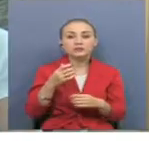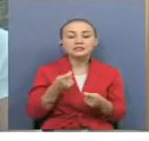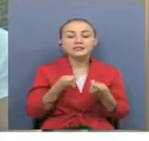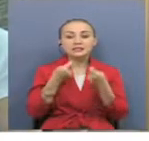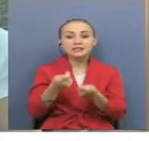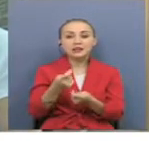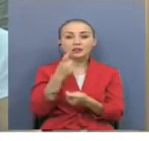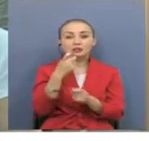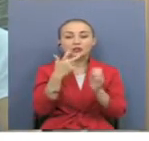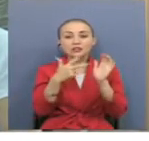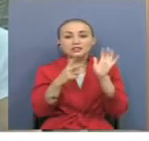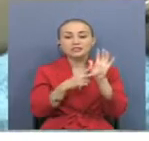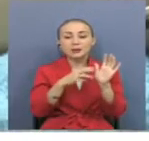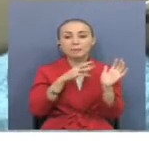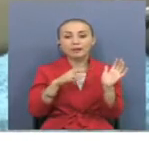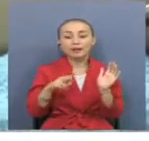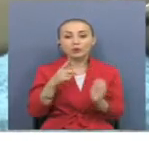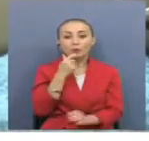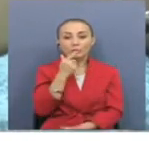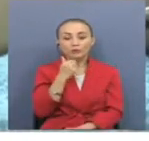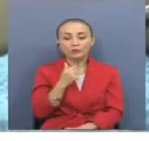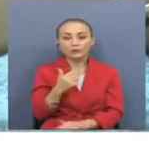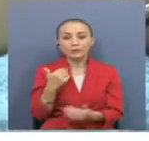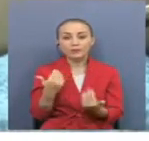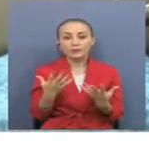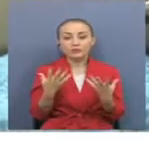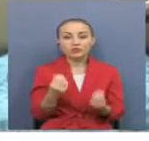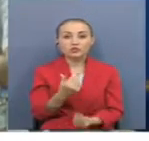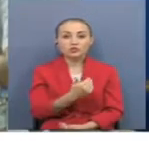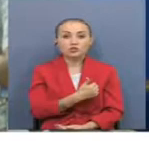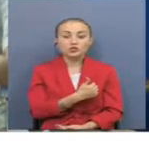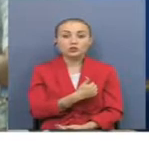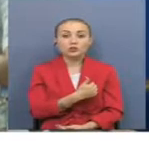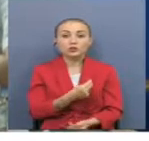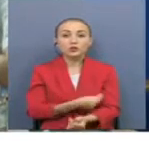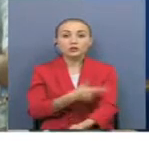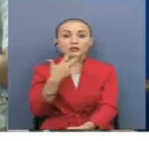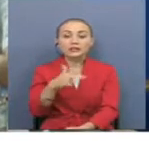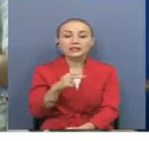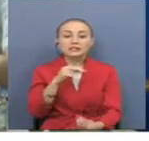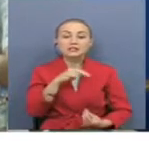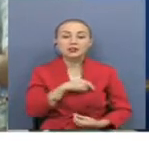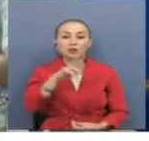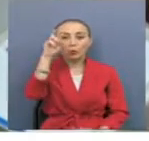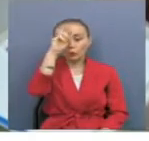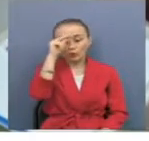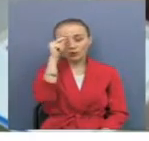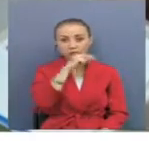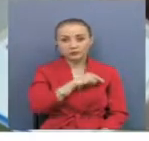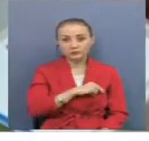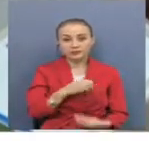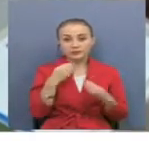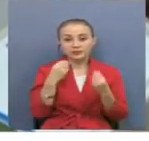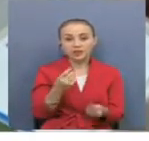Бұл жолы мемлекеттік кірістер департаментінің 30 қызметкері донор болуға ниет білдірді. Қан бермес бұрын дәрігерлер қан тапсырушылардың қысымын